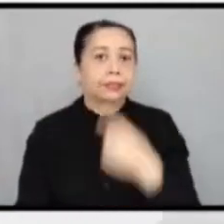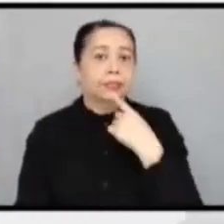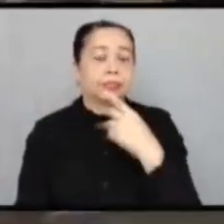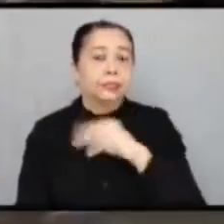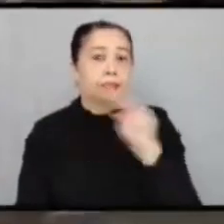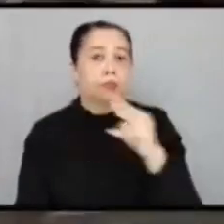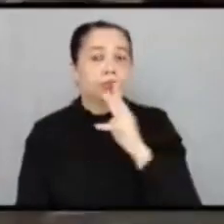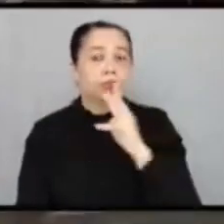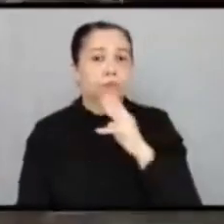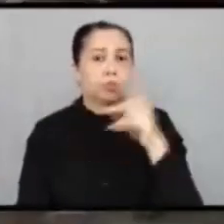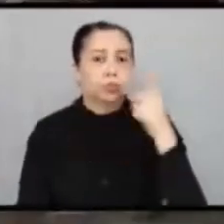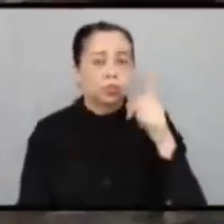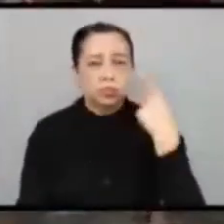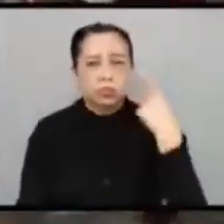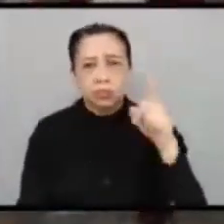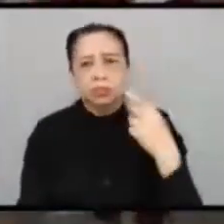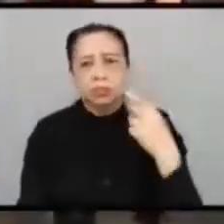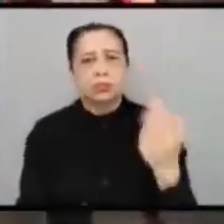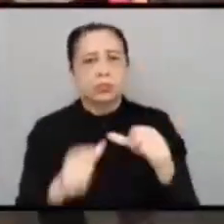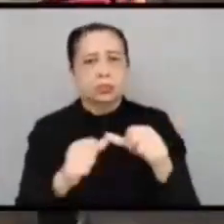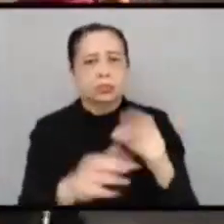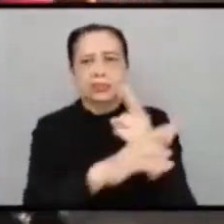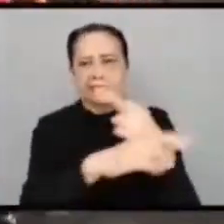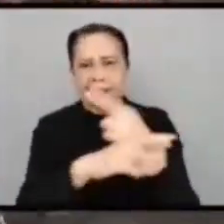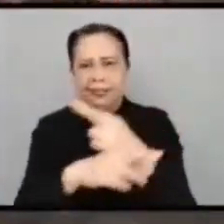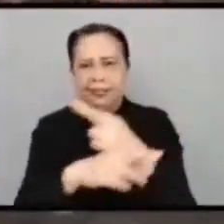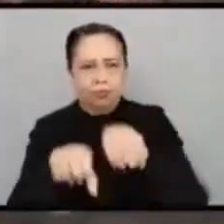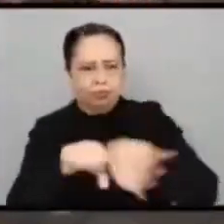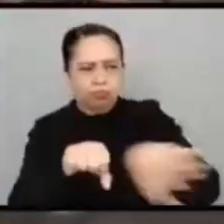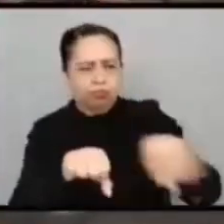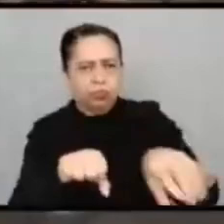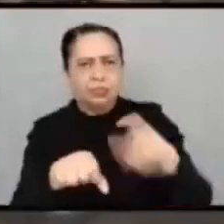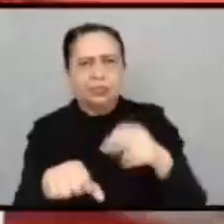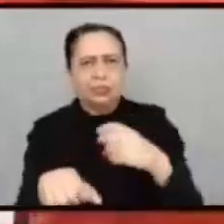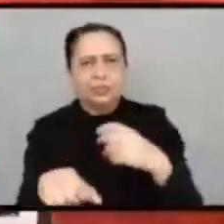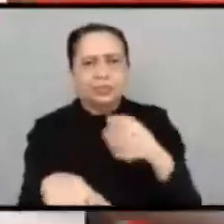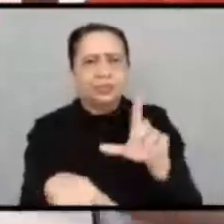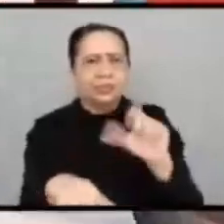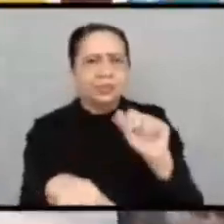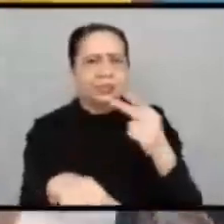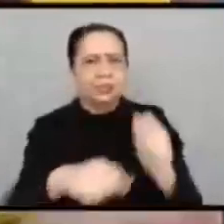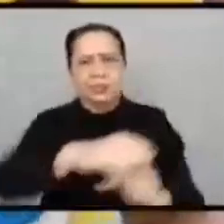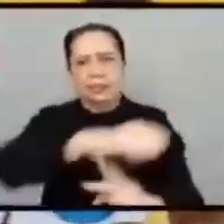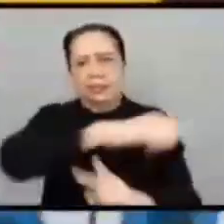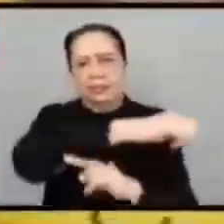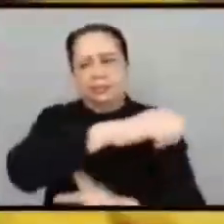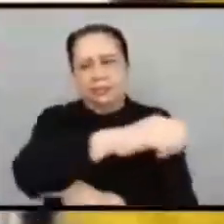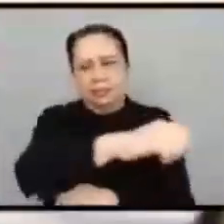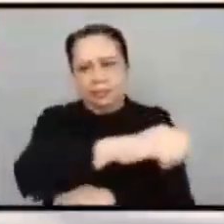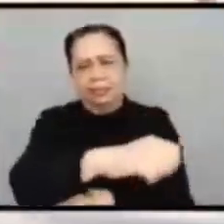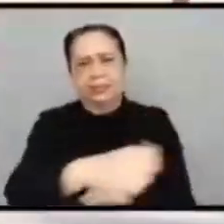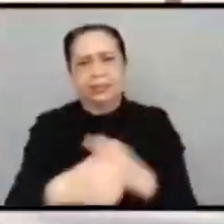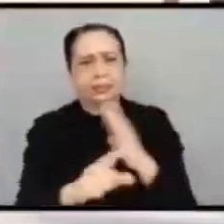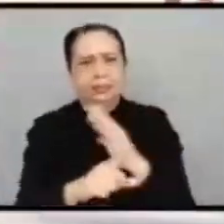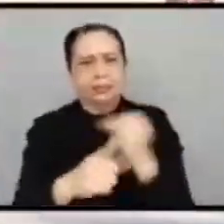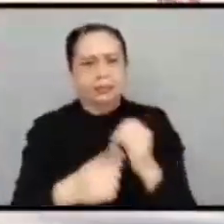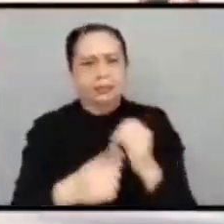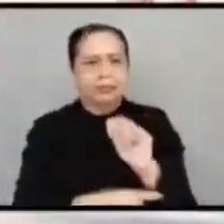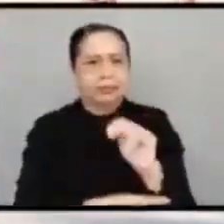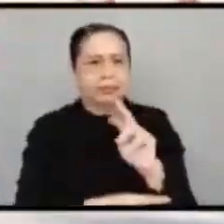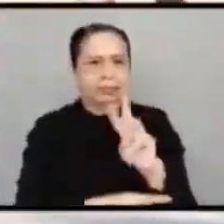ay para bigyang daan ang pagkukumpani sa tumagas na tubo sa Langhaya Bridge sa Marcos Highway, Barangay Inirawan.